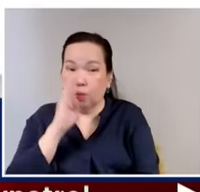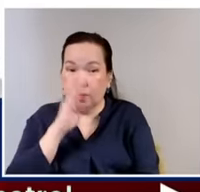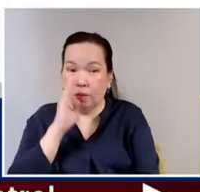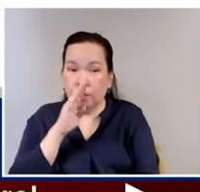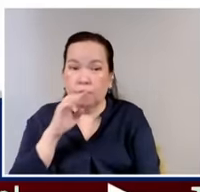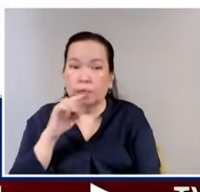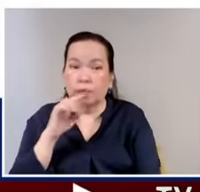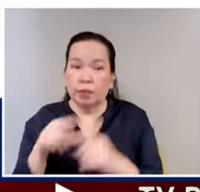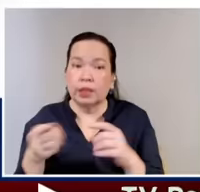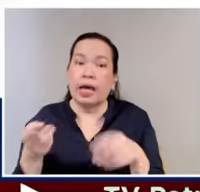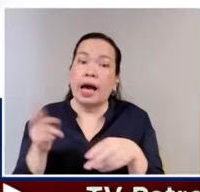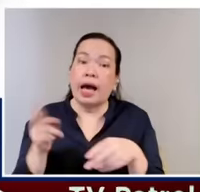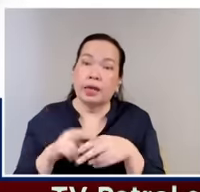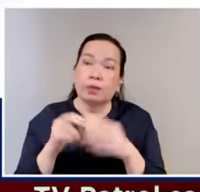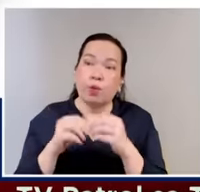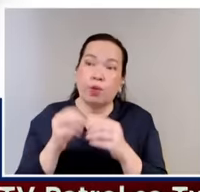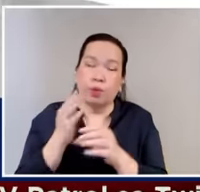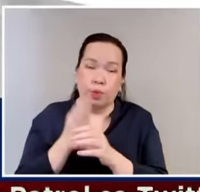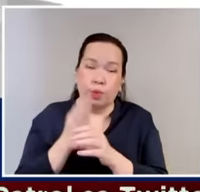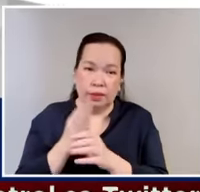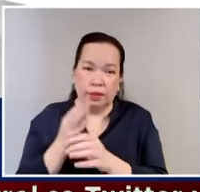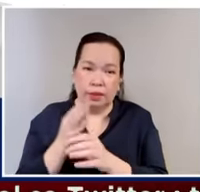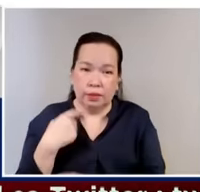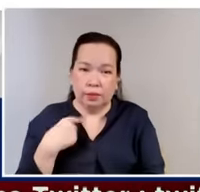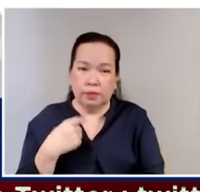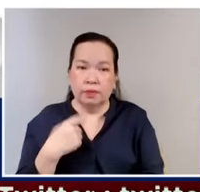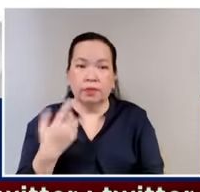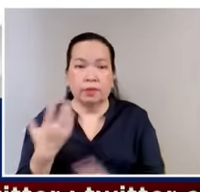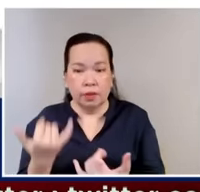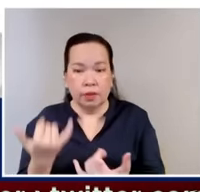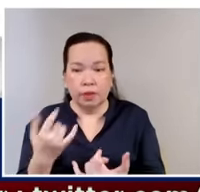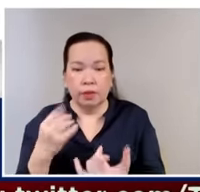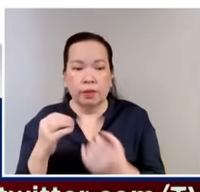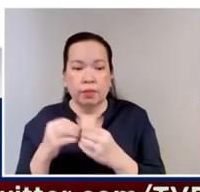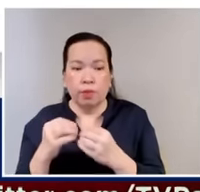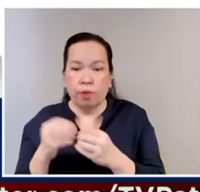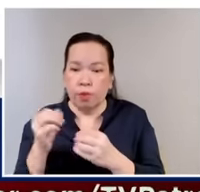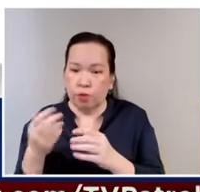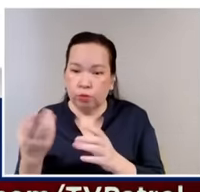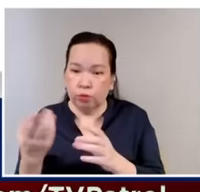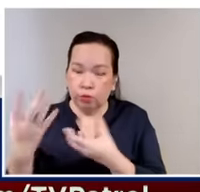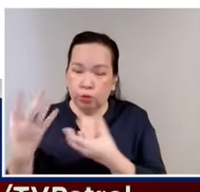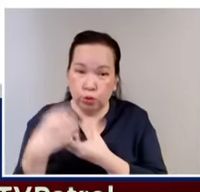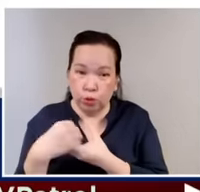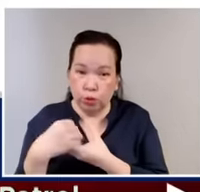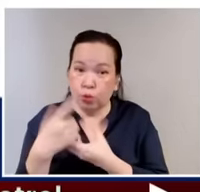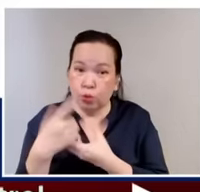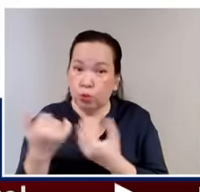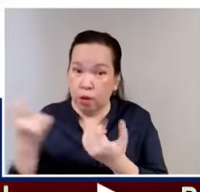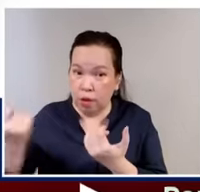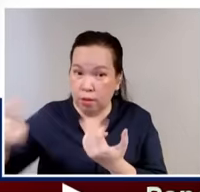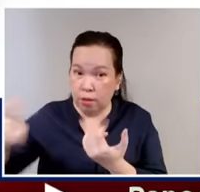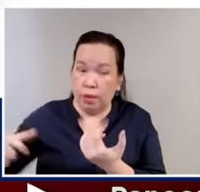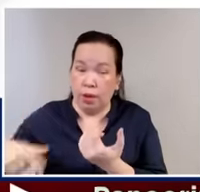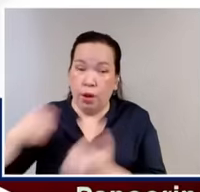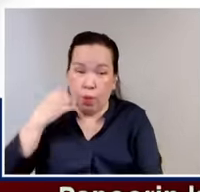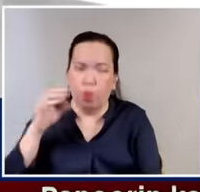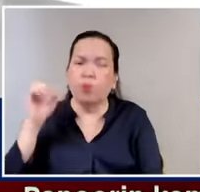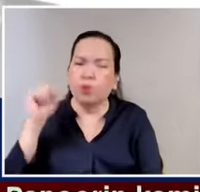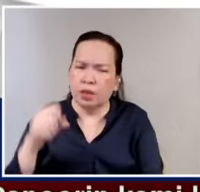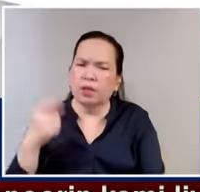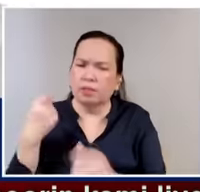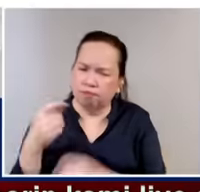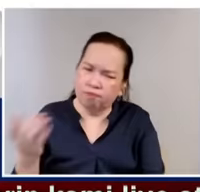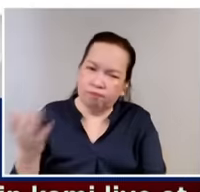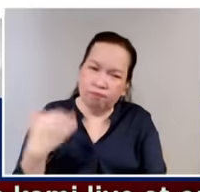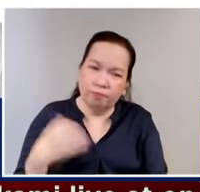ng mga bus. Kaya naman pwede pang humabol ang mga ngayon pa lang pauwi. We assure them na pag pumunta sila rito, meron